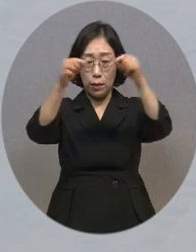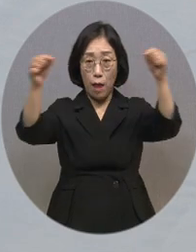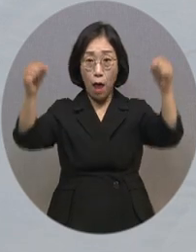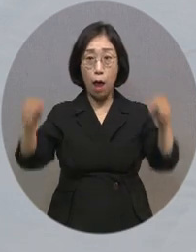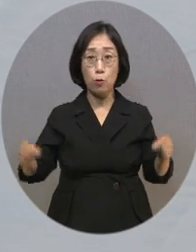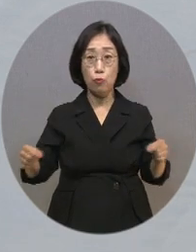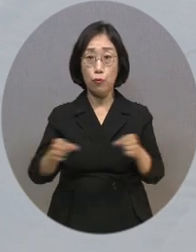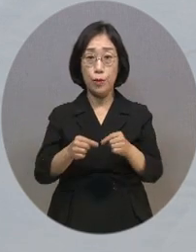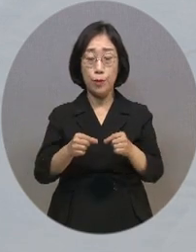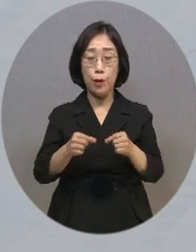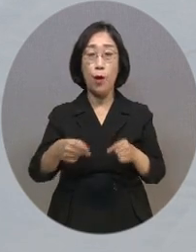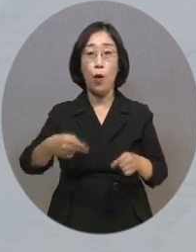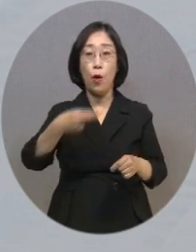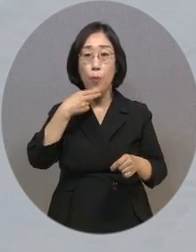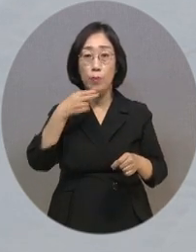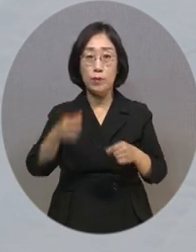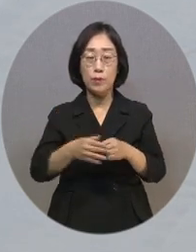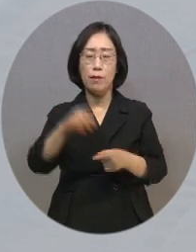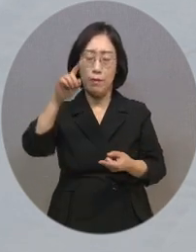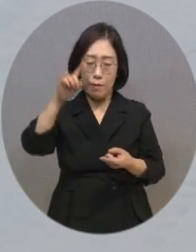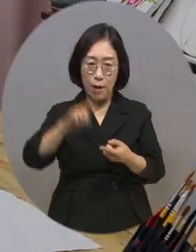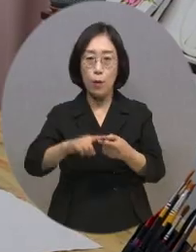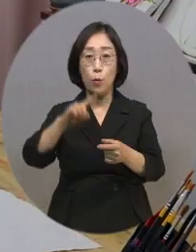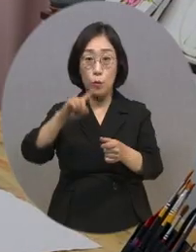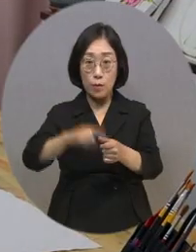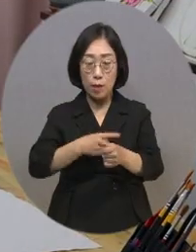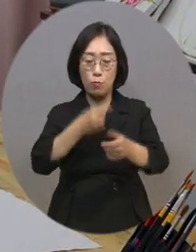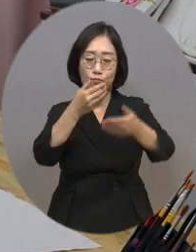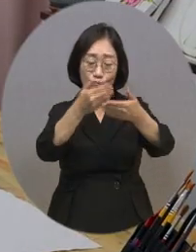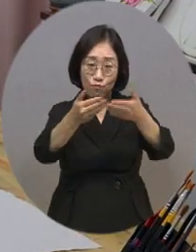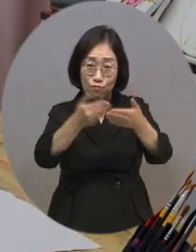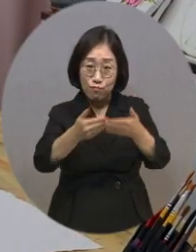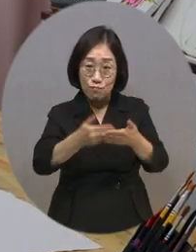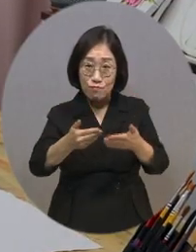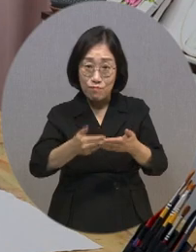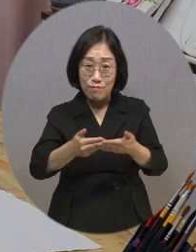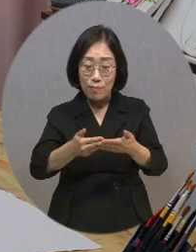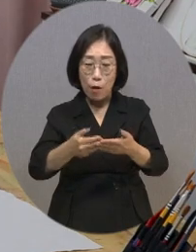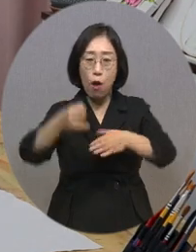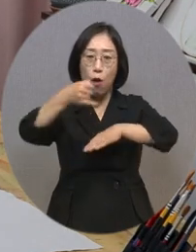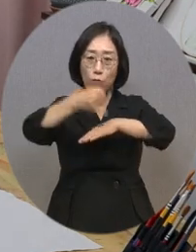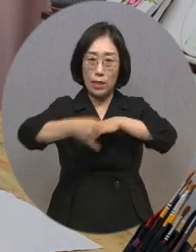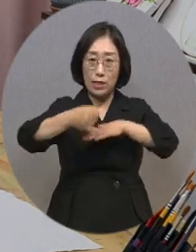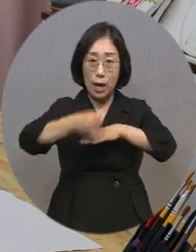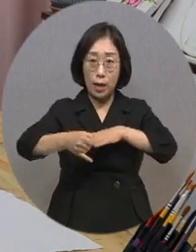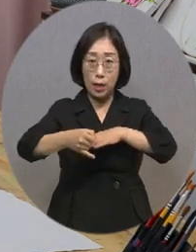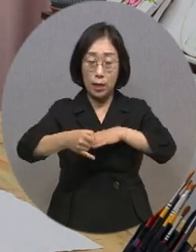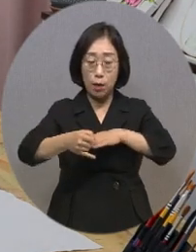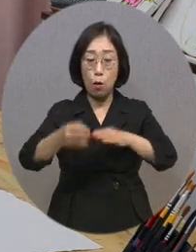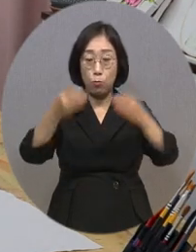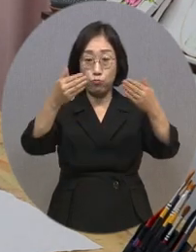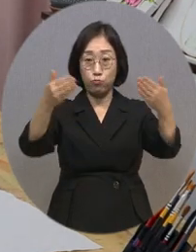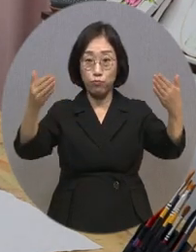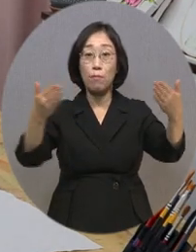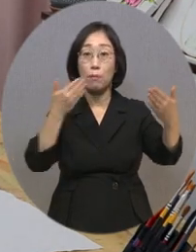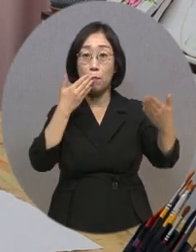부착하지 않고 작품 그대로의 모습이 하나의 인테리어가 되고 디자인 요소가